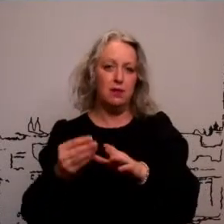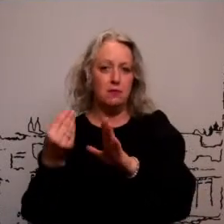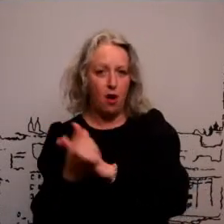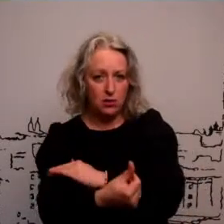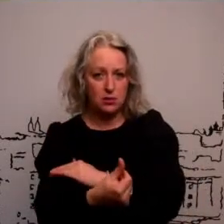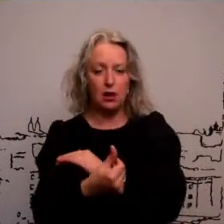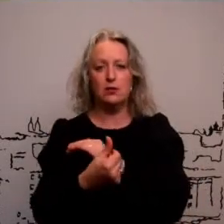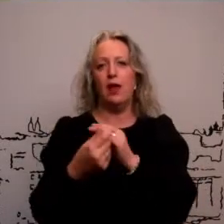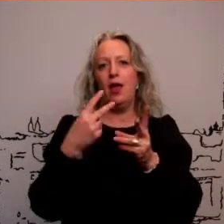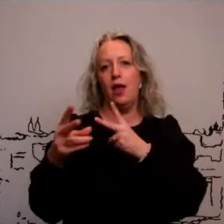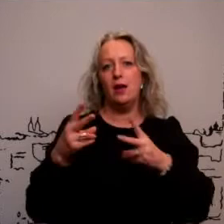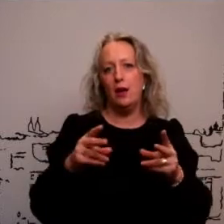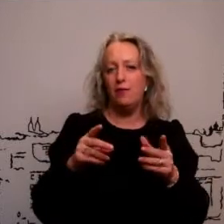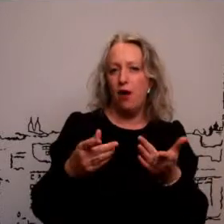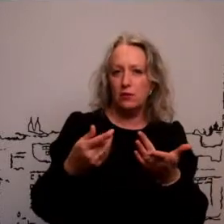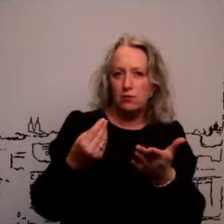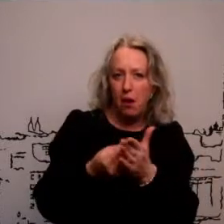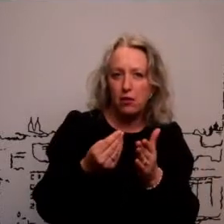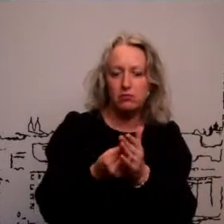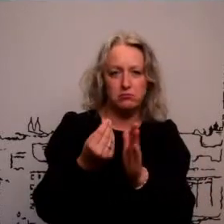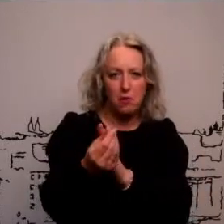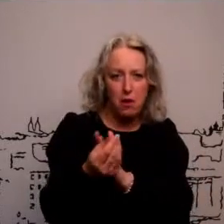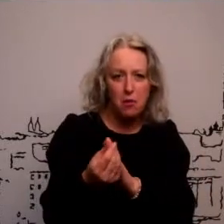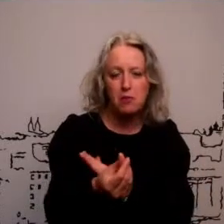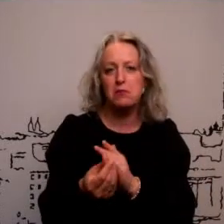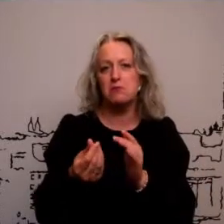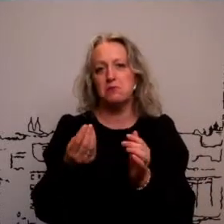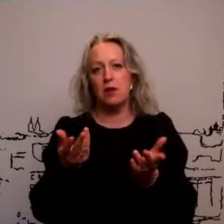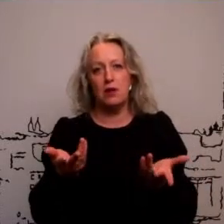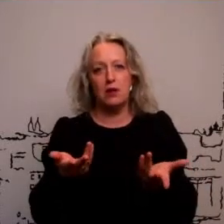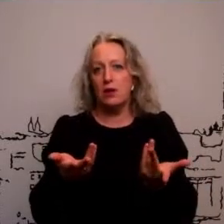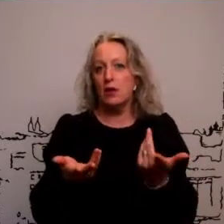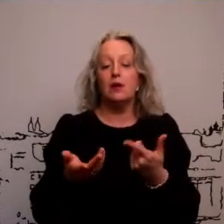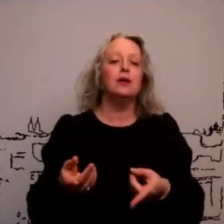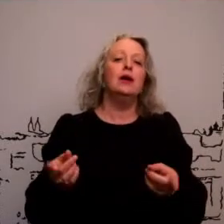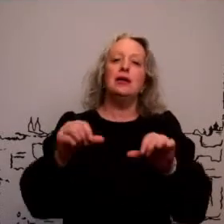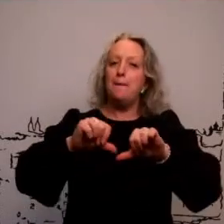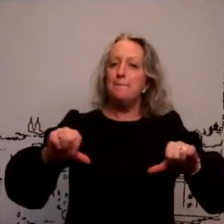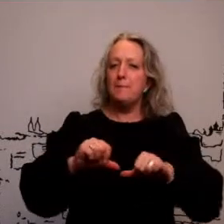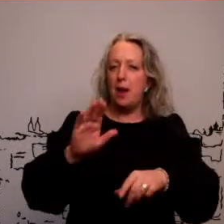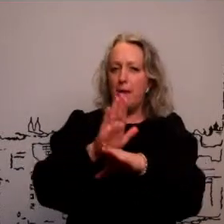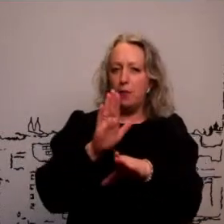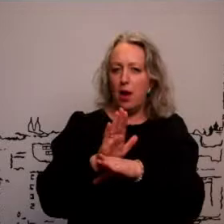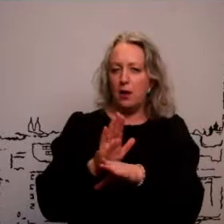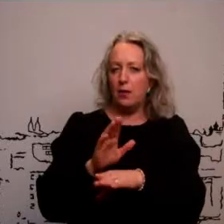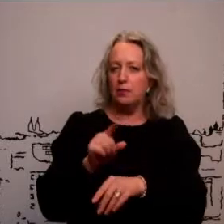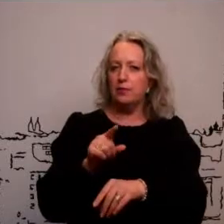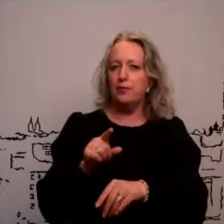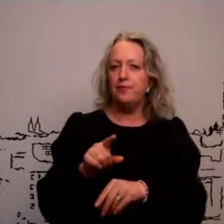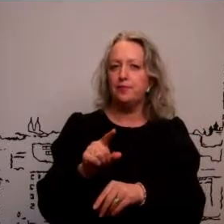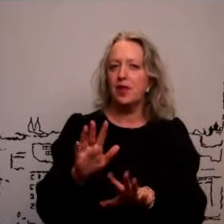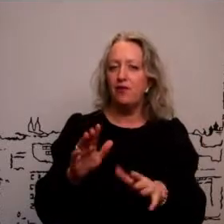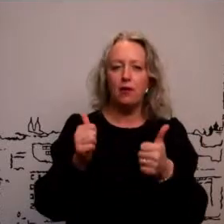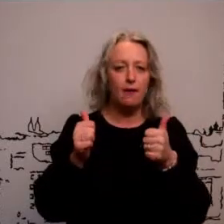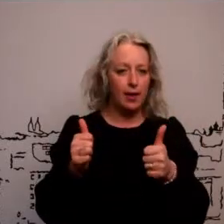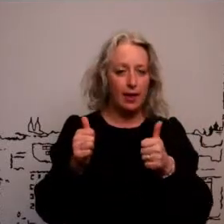mingi kommunaaltasud, eks ju, et missugused riskid seal nagu tekivad, et see piiride paika panemine on väga, väga